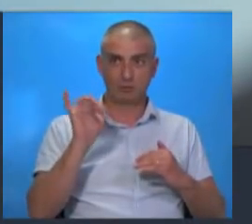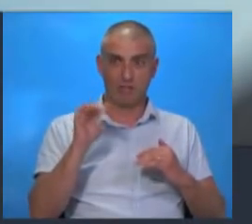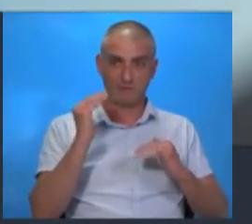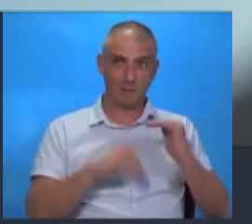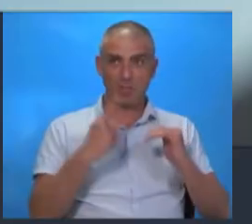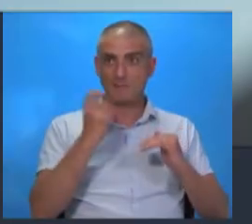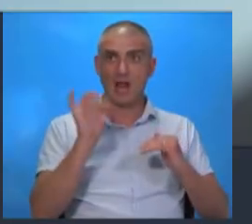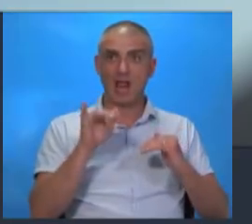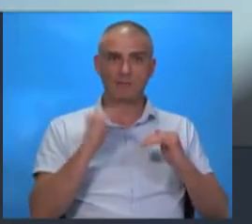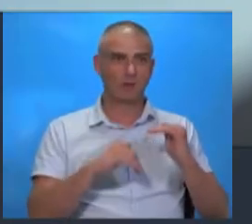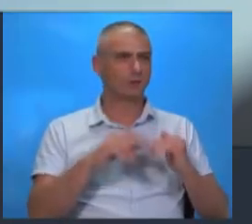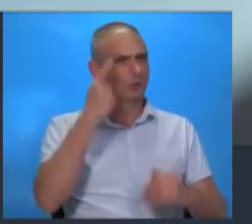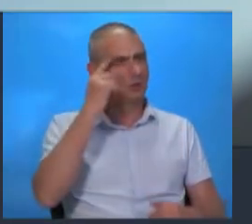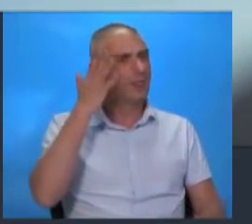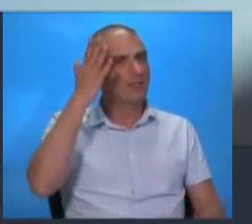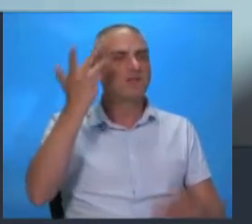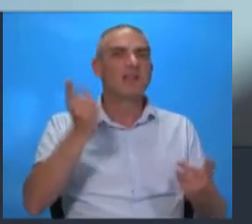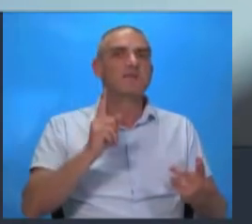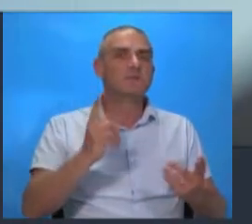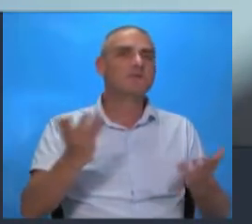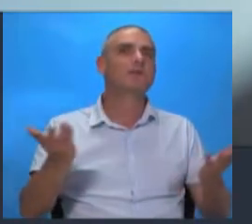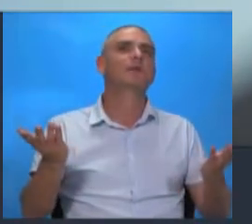שקל פחות? תראות שהנבואה ניתנה למי ניתנה